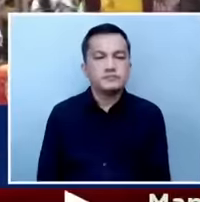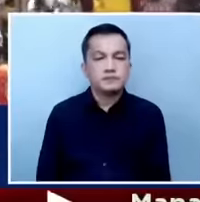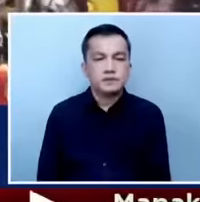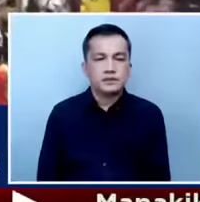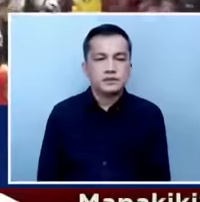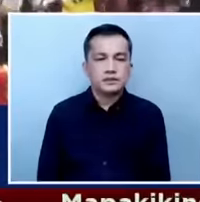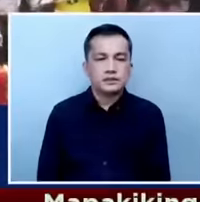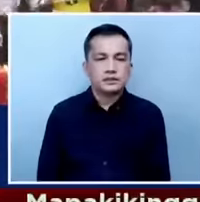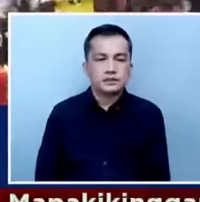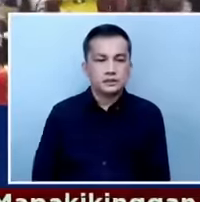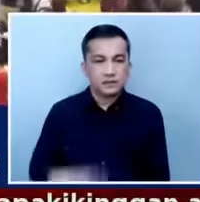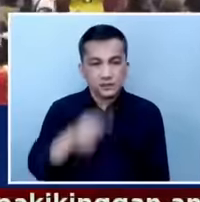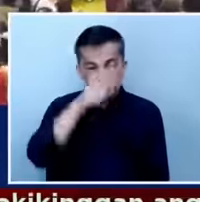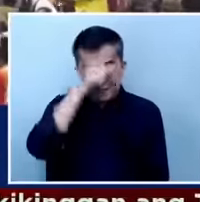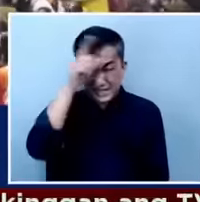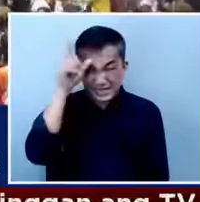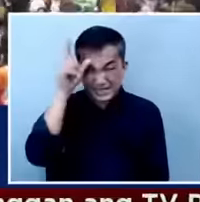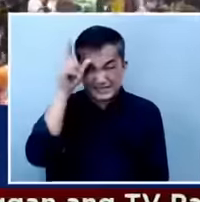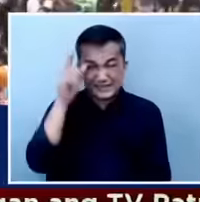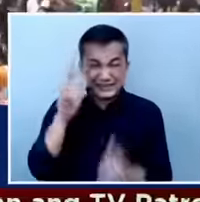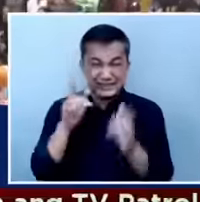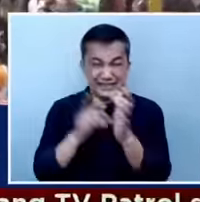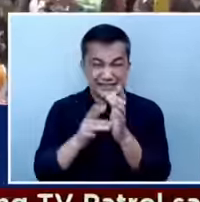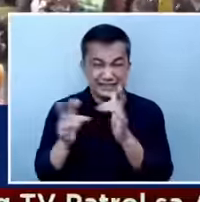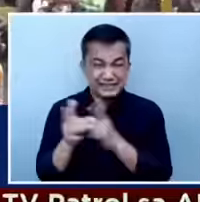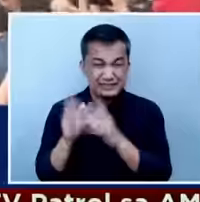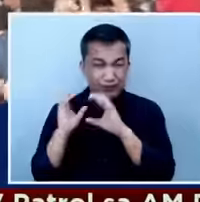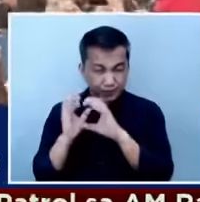traslasyon sa pista ng itim na Nazareno.